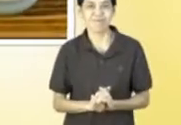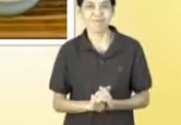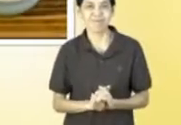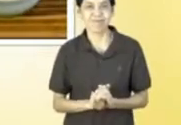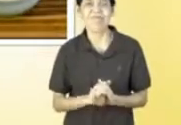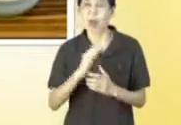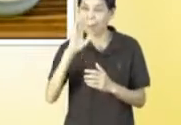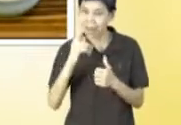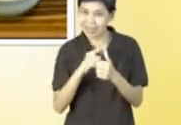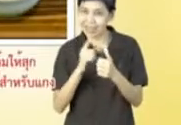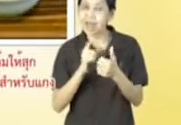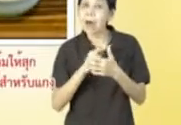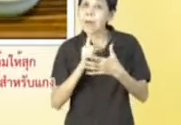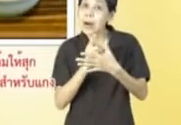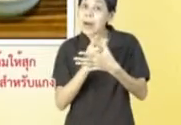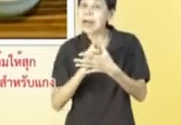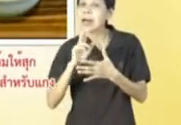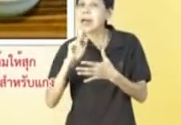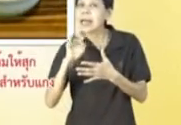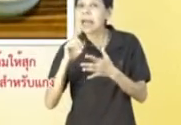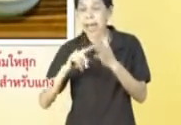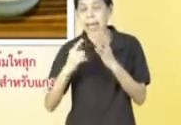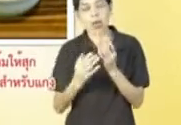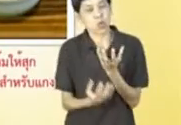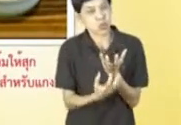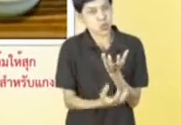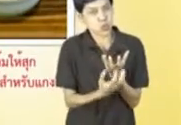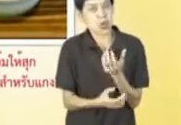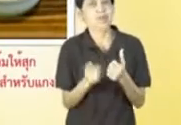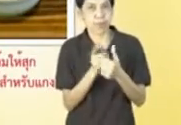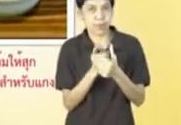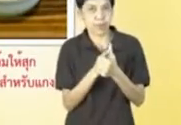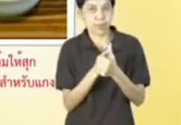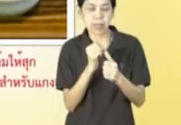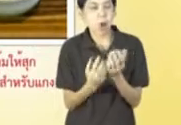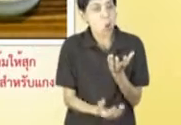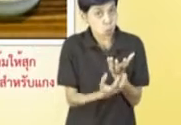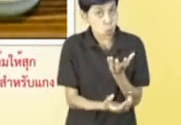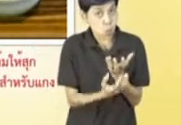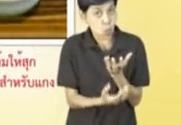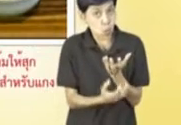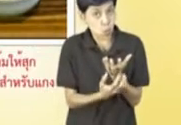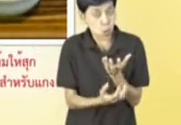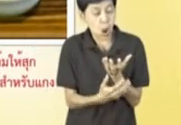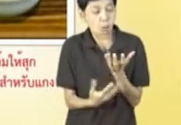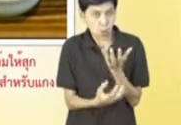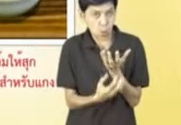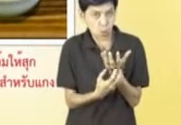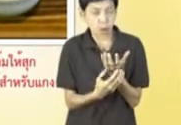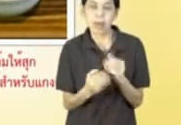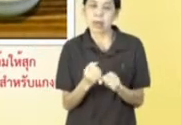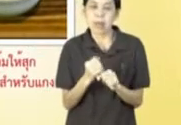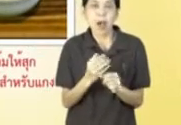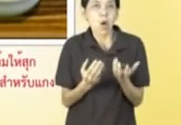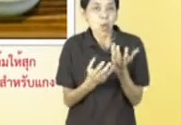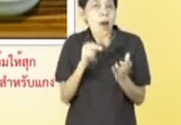คือ ขี้เหล็ก ค่ะขี้เหล็กส่วนผสมของขี้เหล็กก็คือขี้เหล็กต้มนะครับเอาขี้เหล็กไปต้มนะฮะให้สุกนะฮะแล้วก็การน้ำ